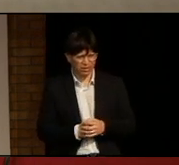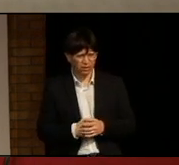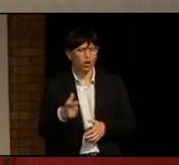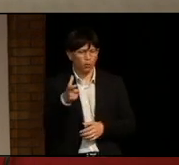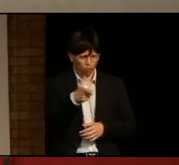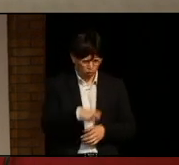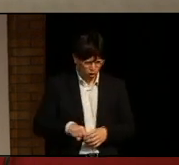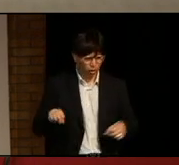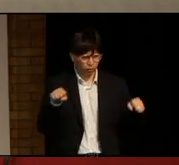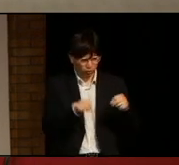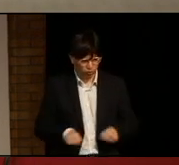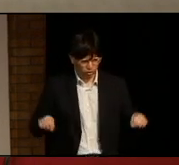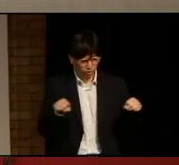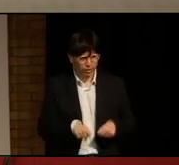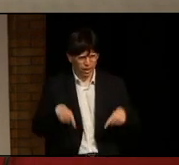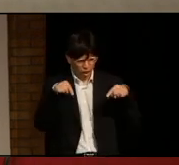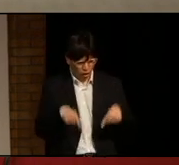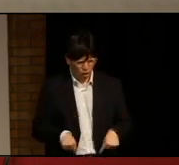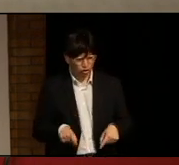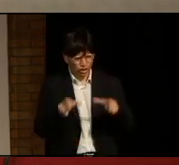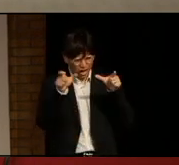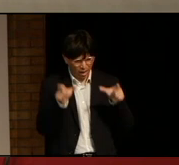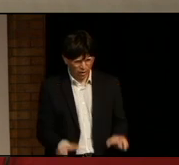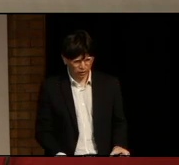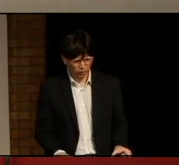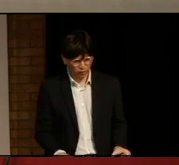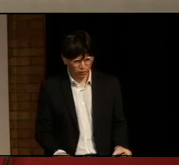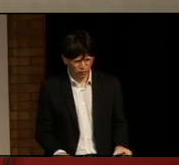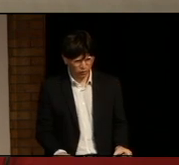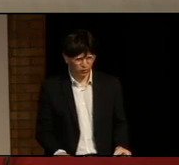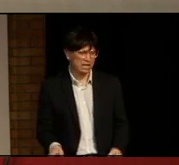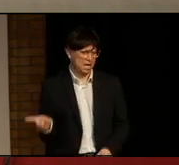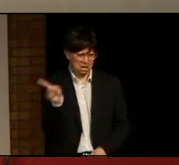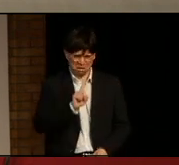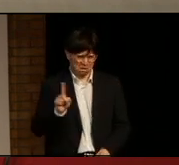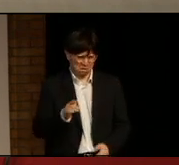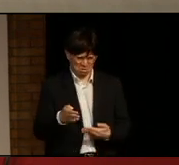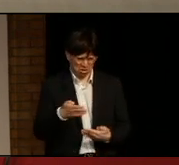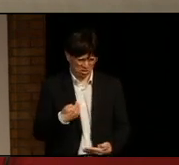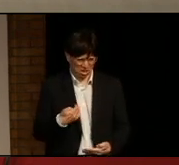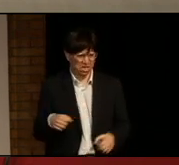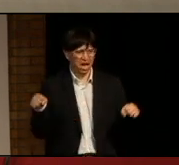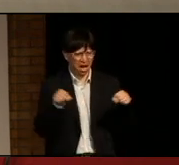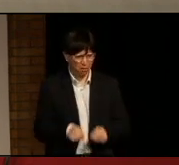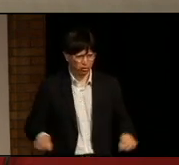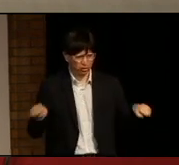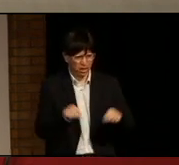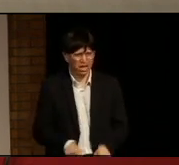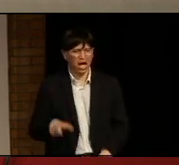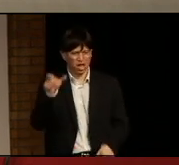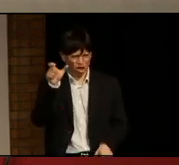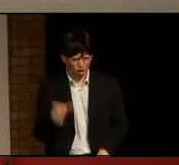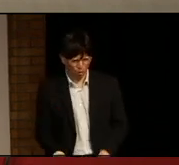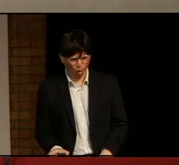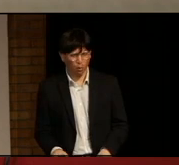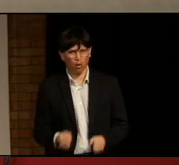motivo è possibile che oggi l'umanità non avverta la serietà delle sfide che le si presentano e la possibilità dell'uomo di usare male